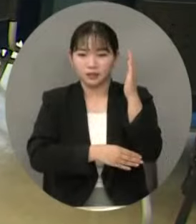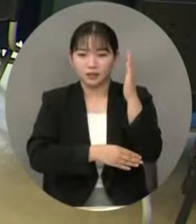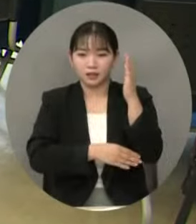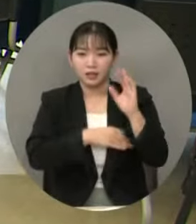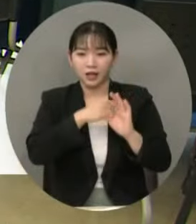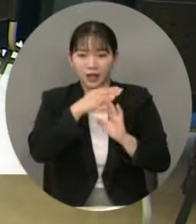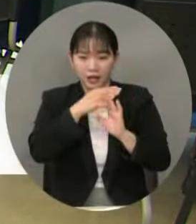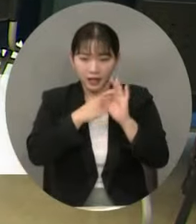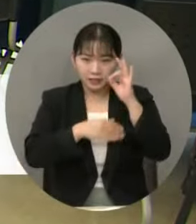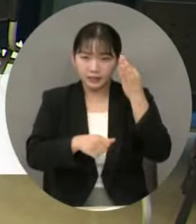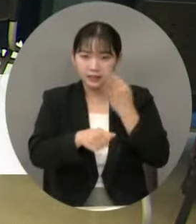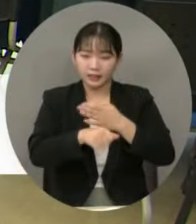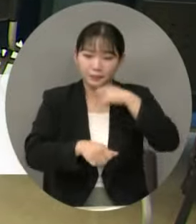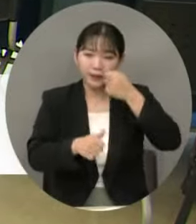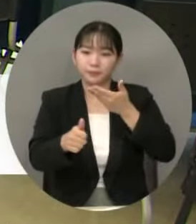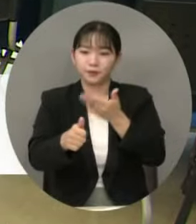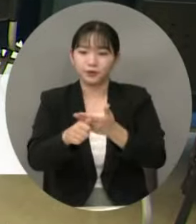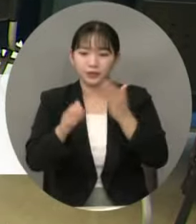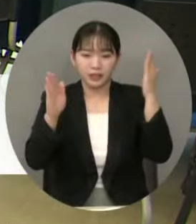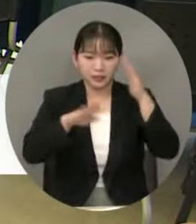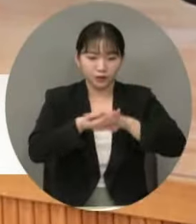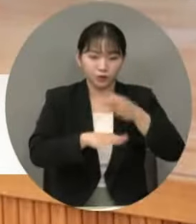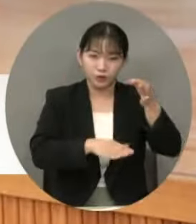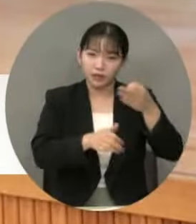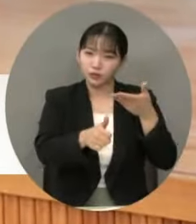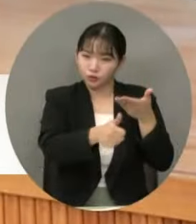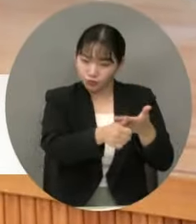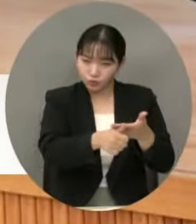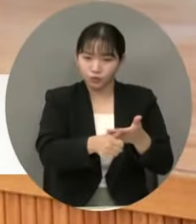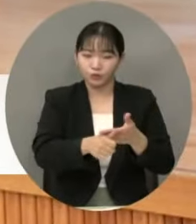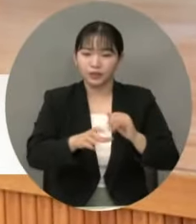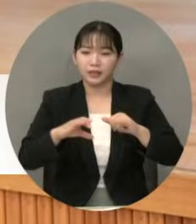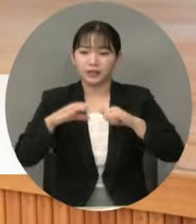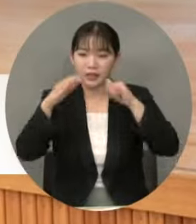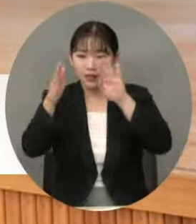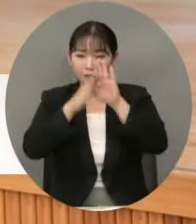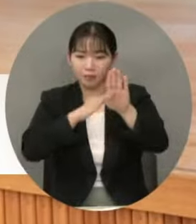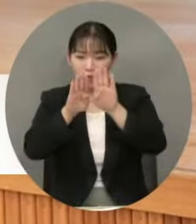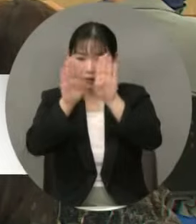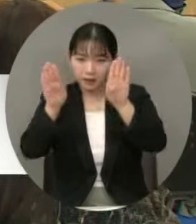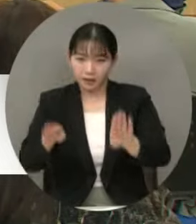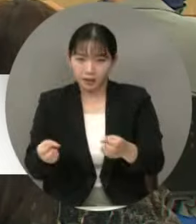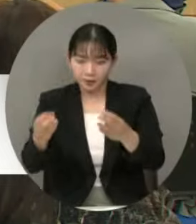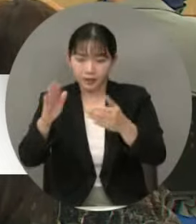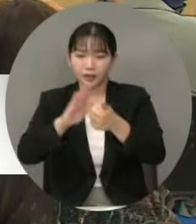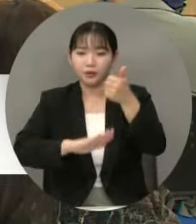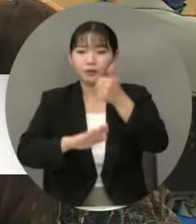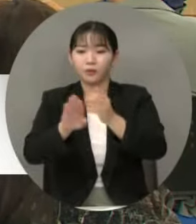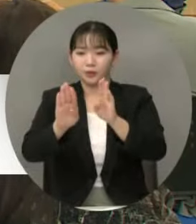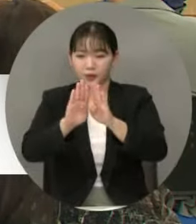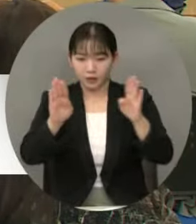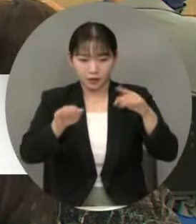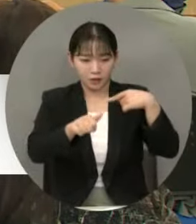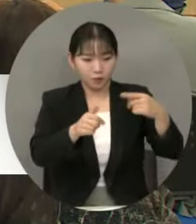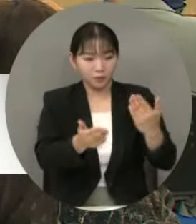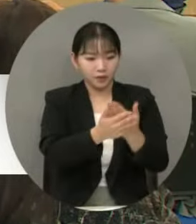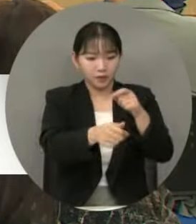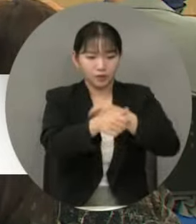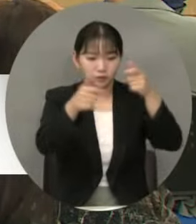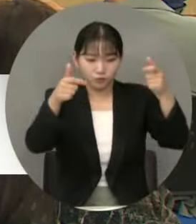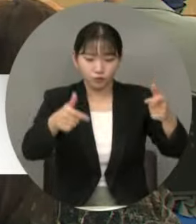아침 간편식 제공과 학생 교육 수당 지급, 글로컬 미래교육 박람회의 성공 개최, 교육발전특구 7곳